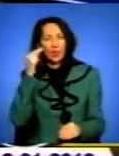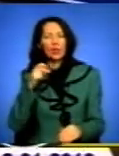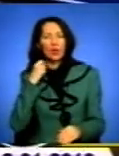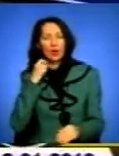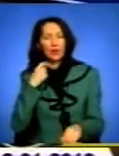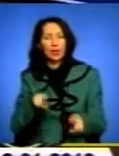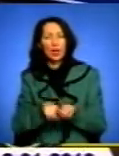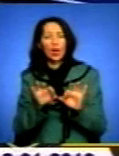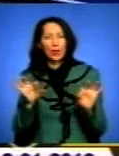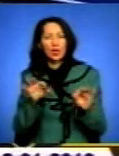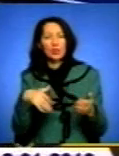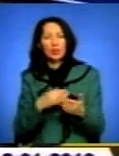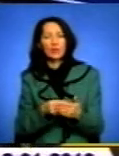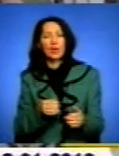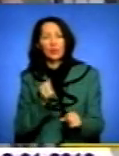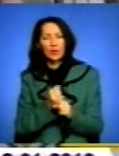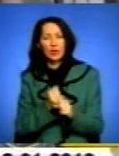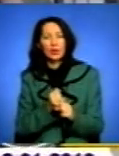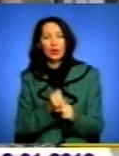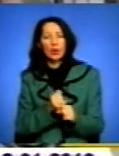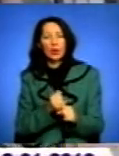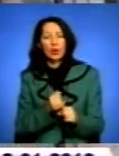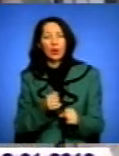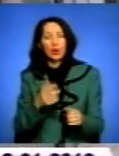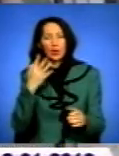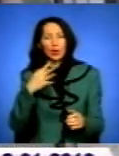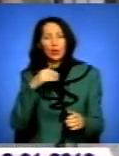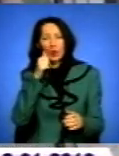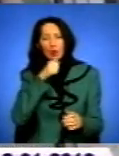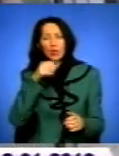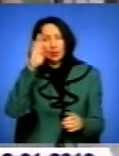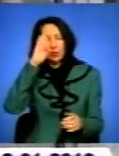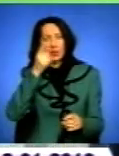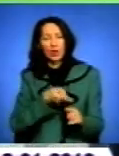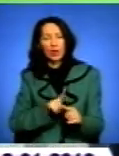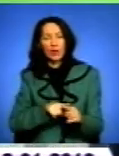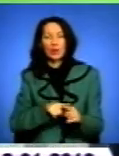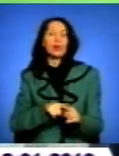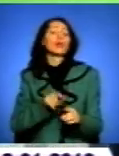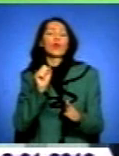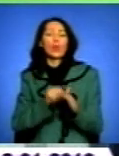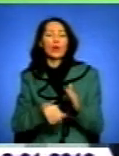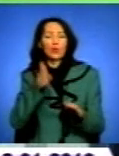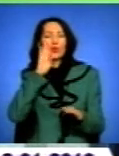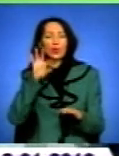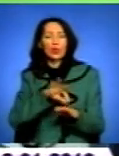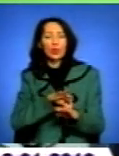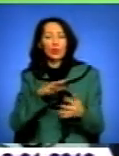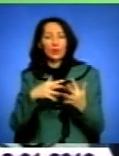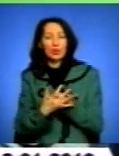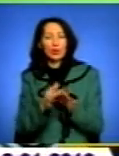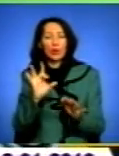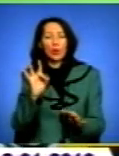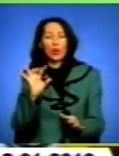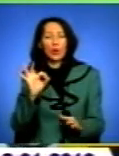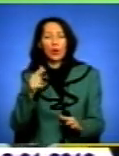так пояснює свій вчинок 41-річний місцевий житель, якого підозрюють у вбивстві дружини. До села Рогачин поступило повідомлення від голови